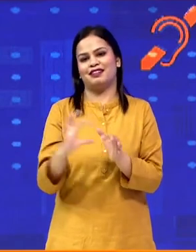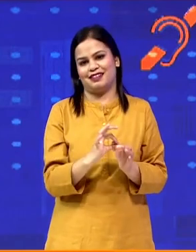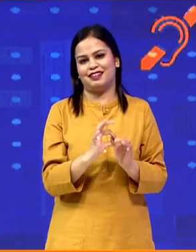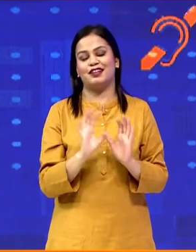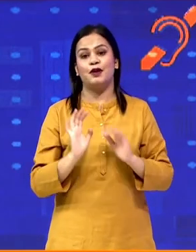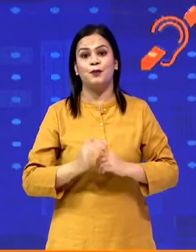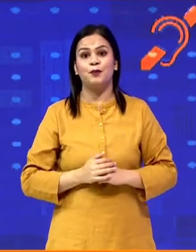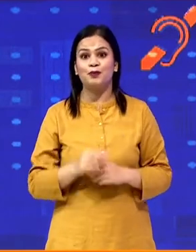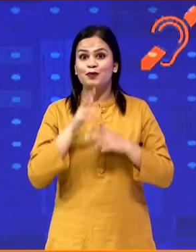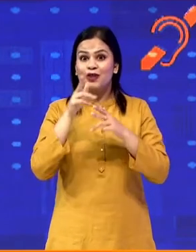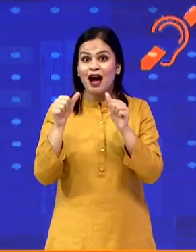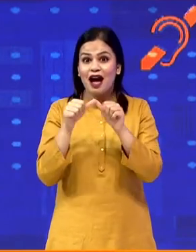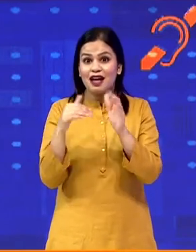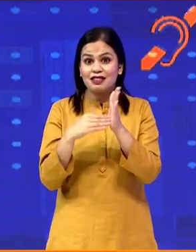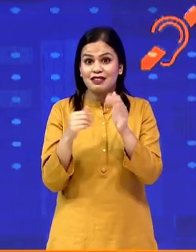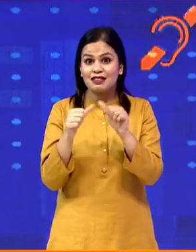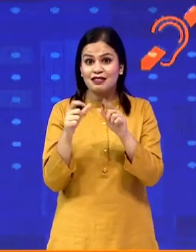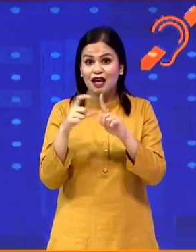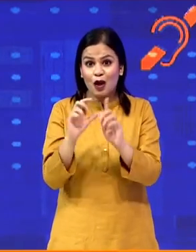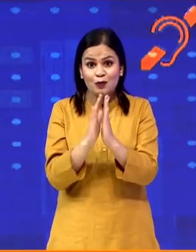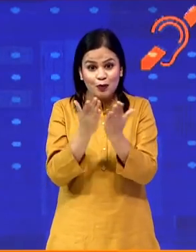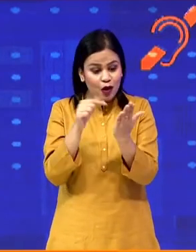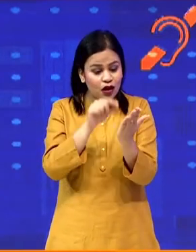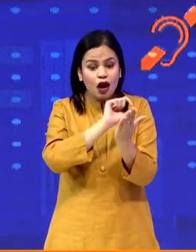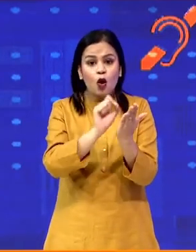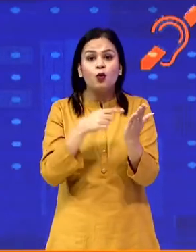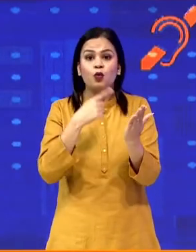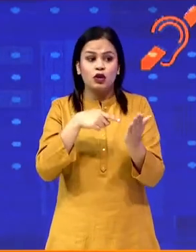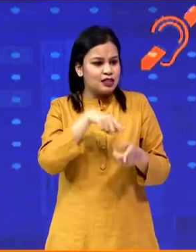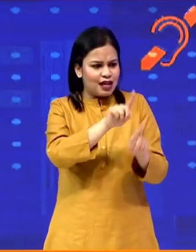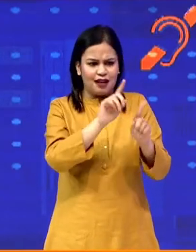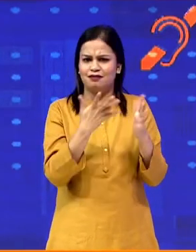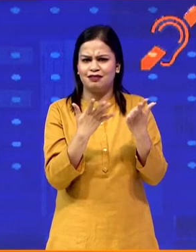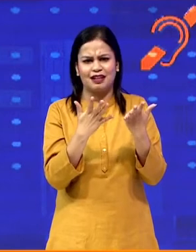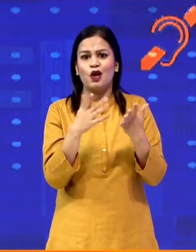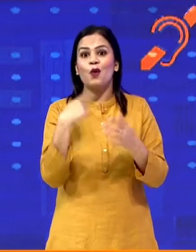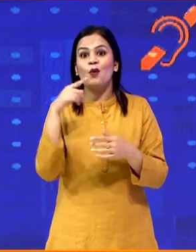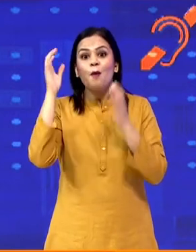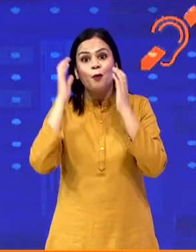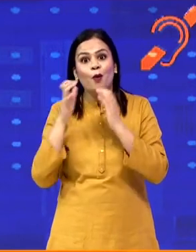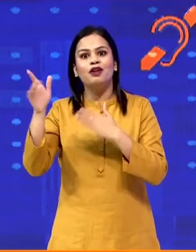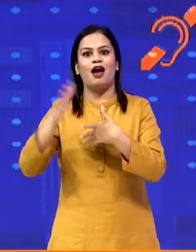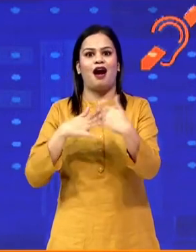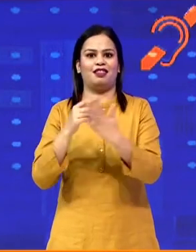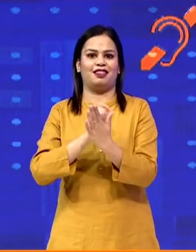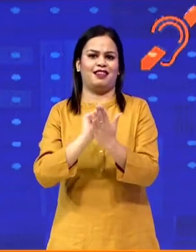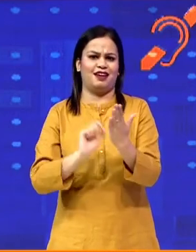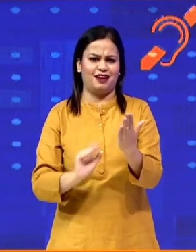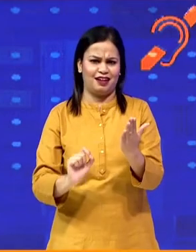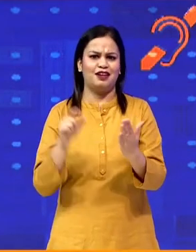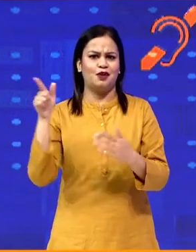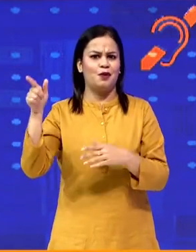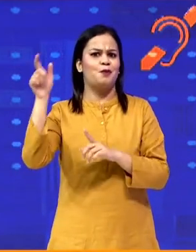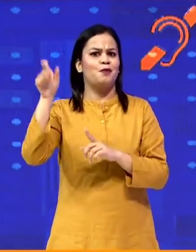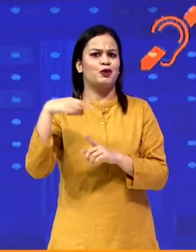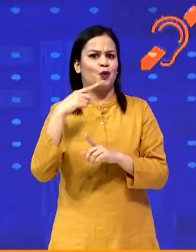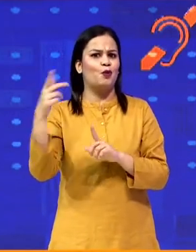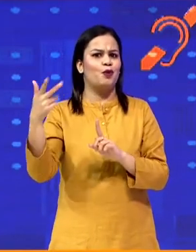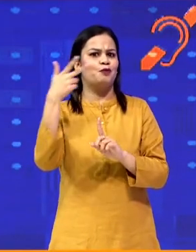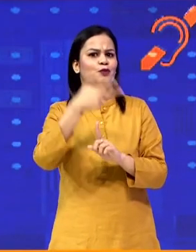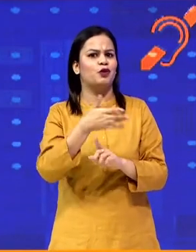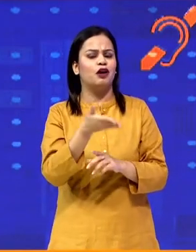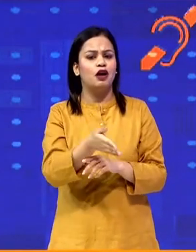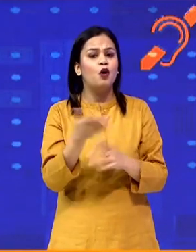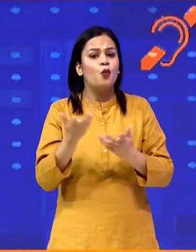भी नहीं लिखी यह मोदी जी ने लिखी है और यह किताब लिखी गई है कांग्रेस को डिमोलिश करने के लिए उनका कांग्रेस